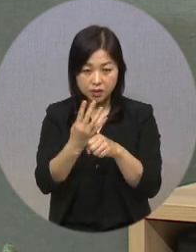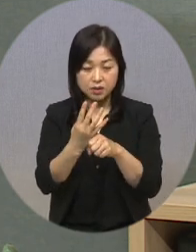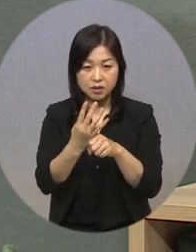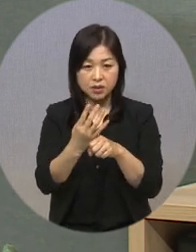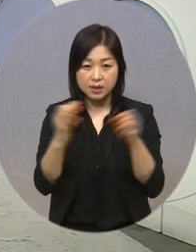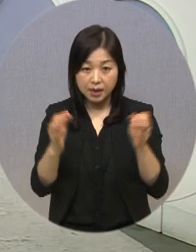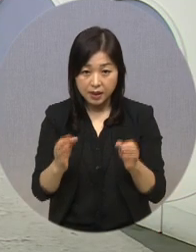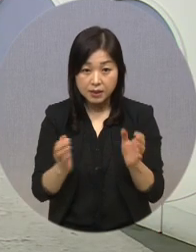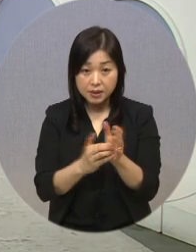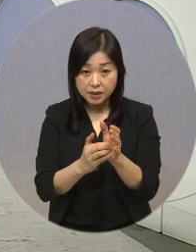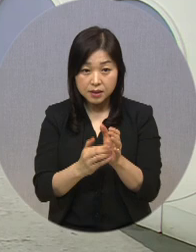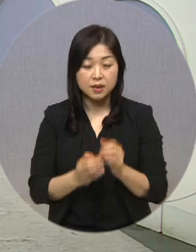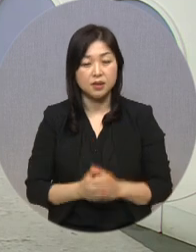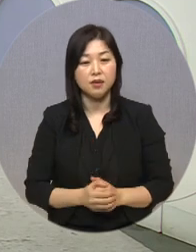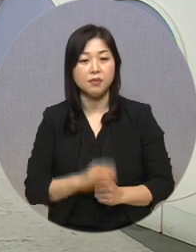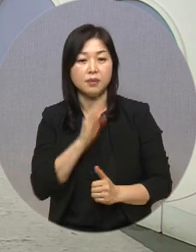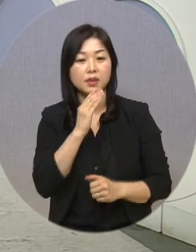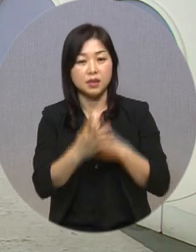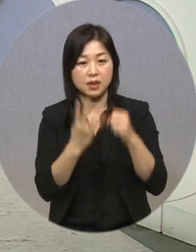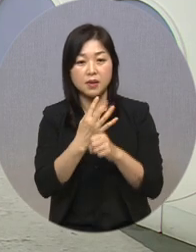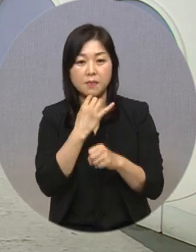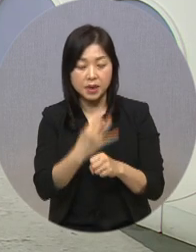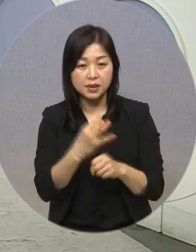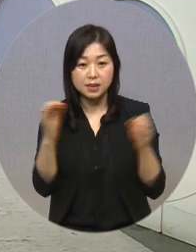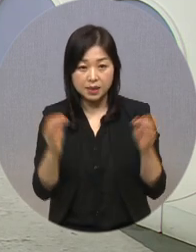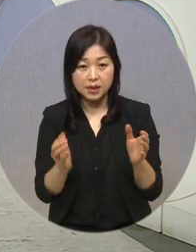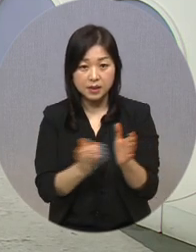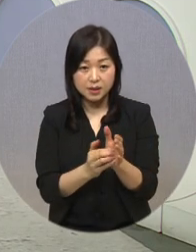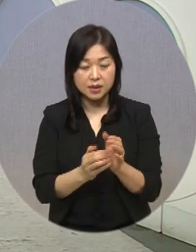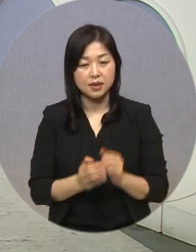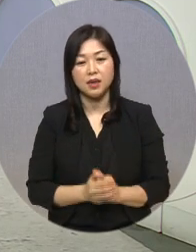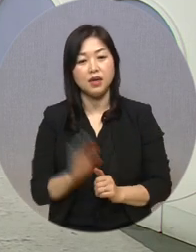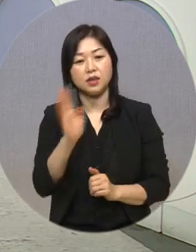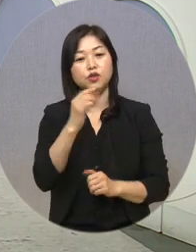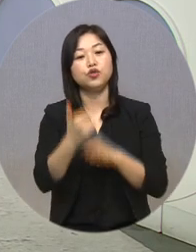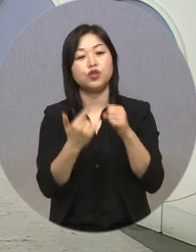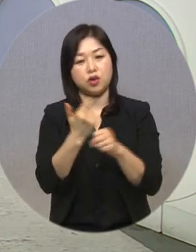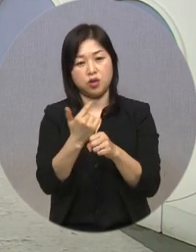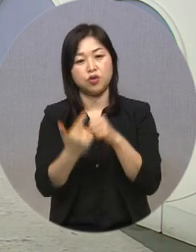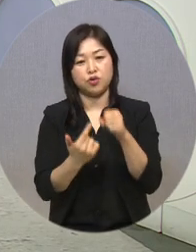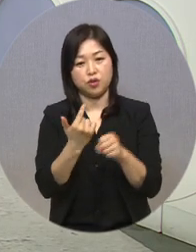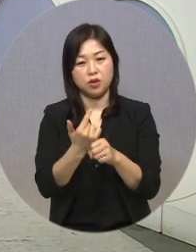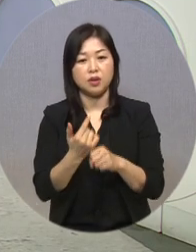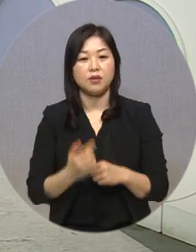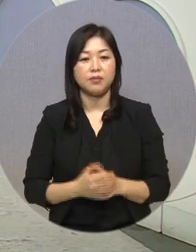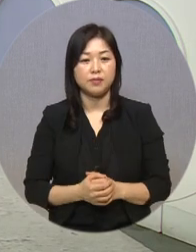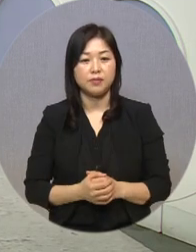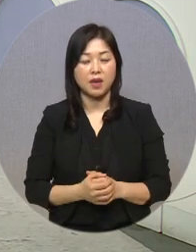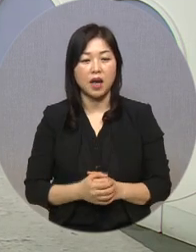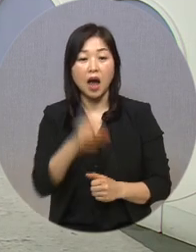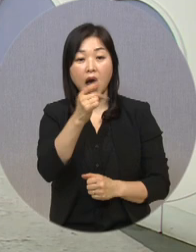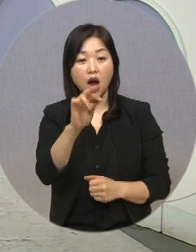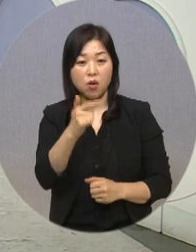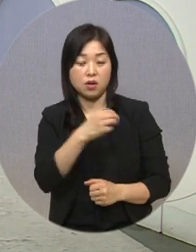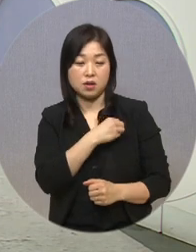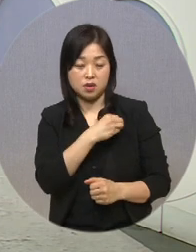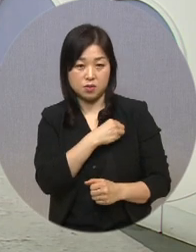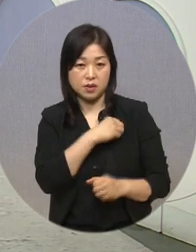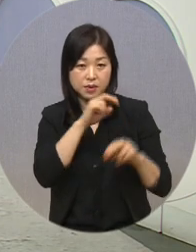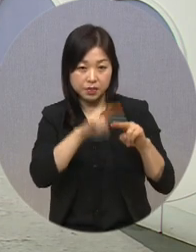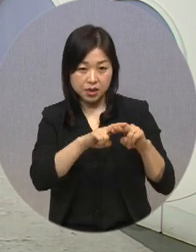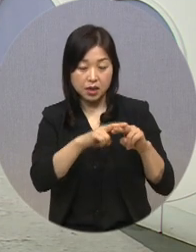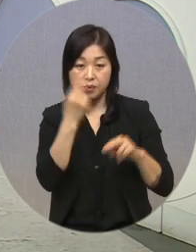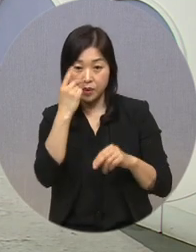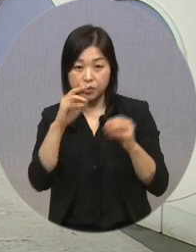단기로 하셨나요? 네. 4년만. 그때 아니요. 6년 아, 예, 예. 하원 의원 임기가 예, 예, 예.